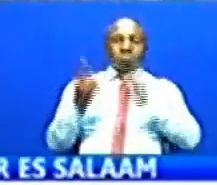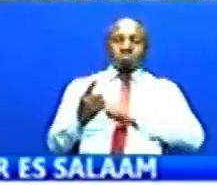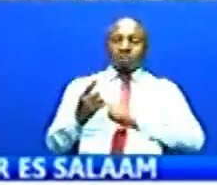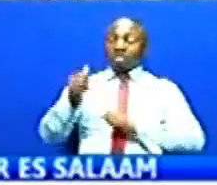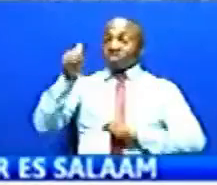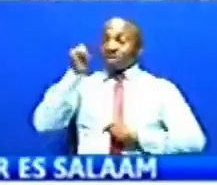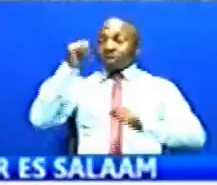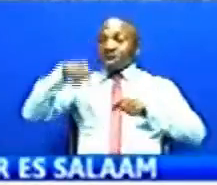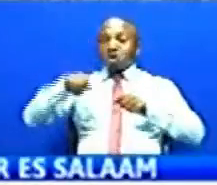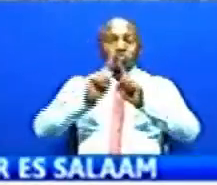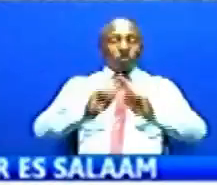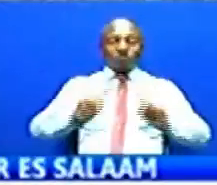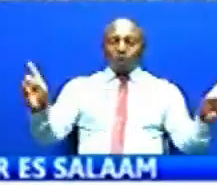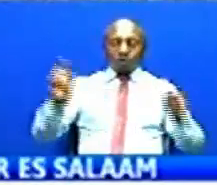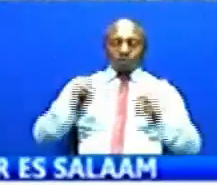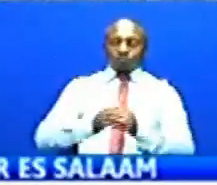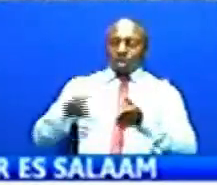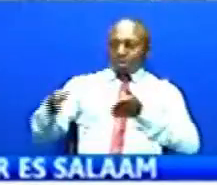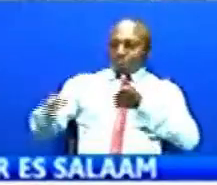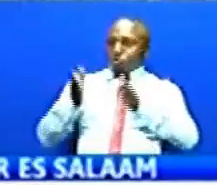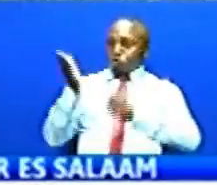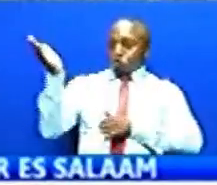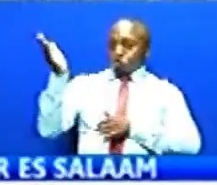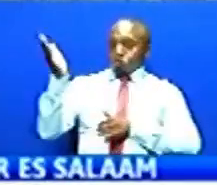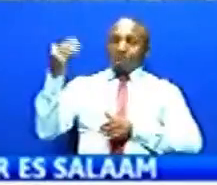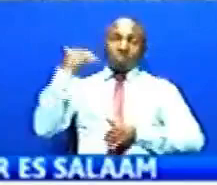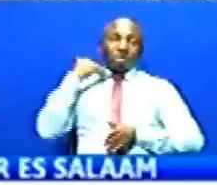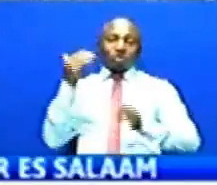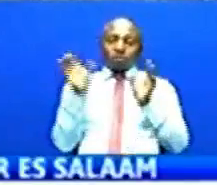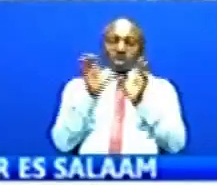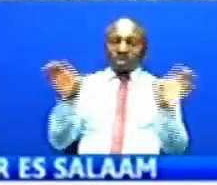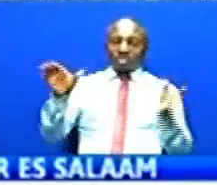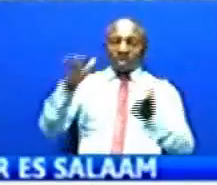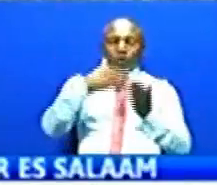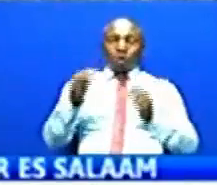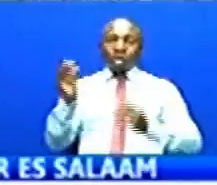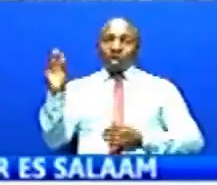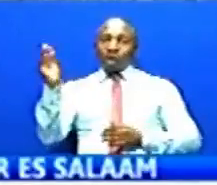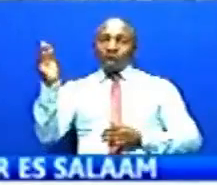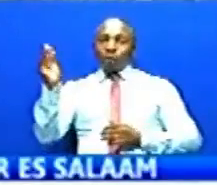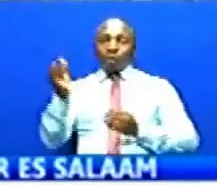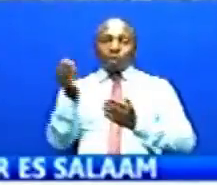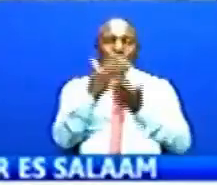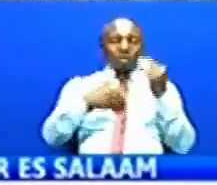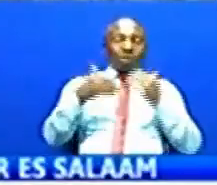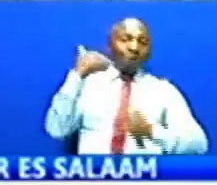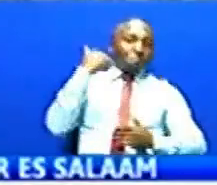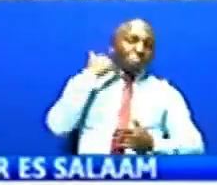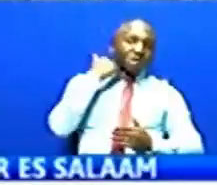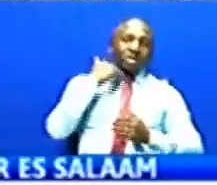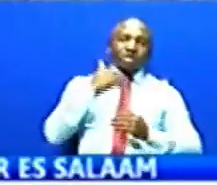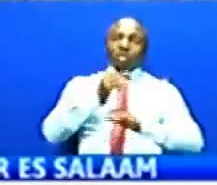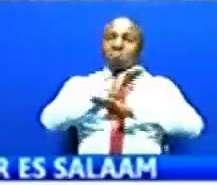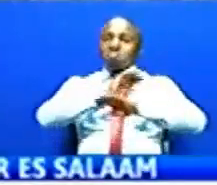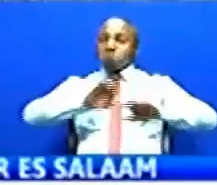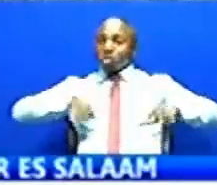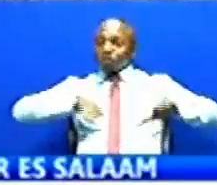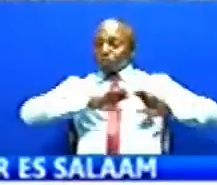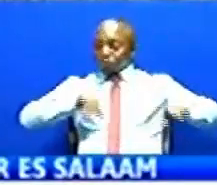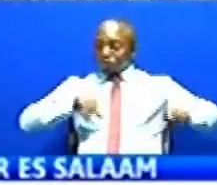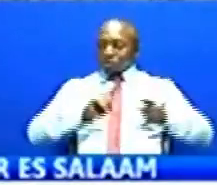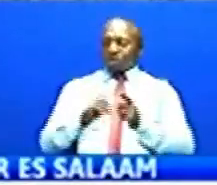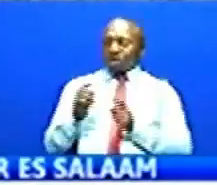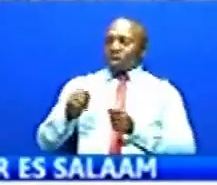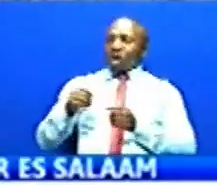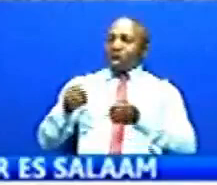jana. Ni mto Mbezi, mto unaotenganisha eneo la Kawe na upande wa Mbezi Beach. Mto huu